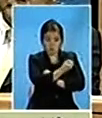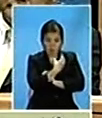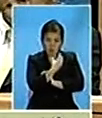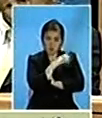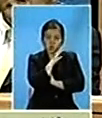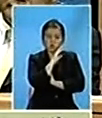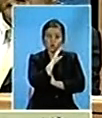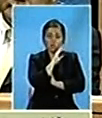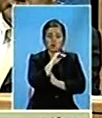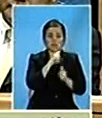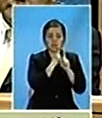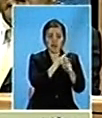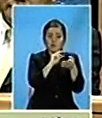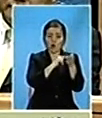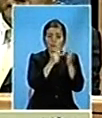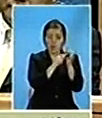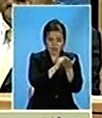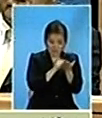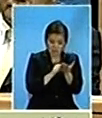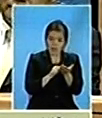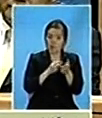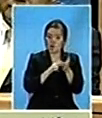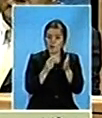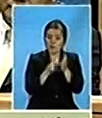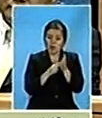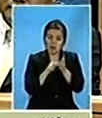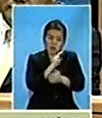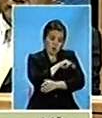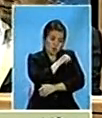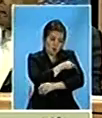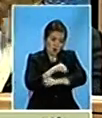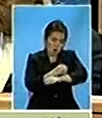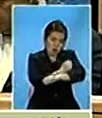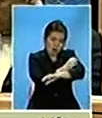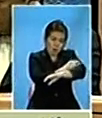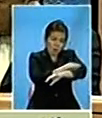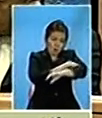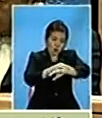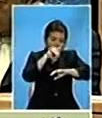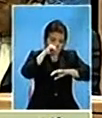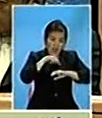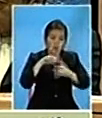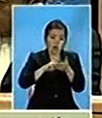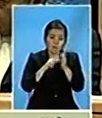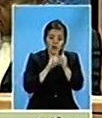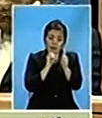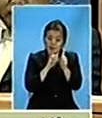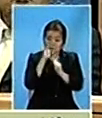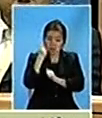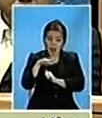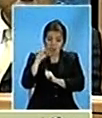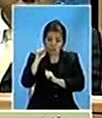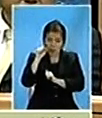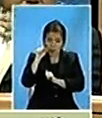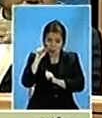เอานิยามที่ท่านเขียนมาเนี่ยก็หมายถึงว่าการแพทย์แผนไทยนี้ให้คำแนะนำไม่ได้ใช่หรือเปล่าอันนี้ผมไม่แน่ใจนะครับเพราะสอง